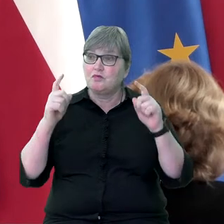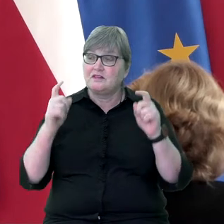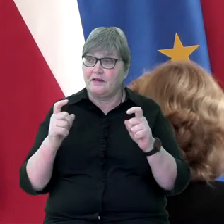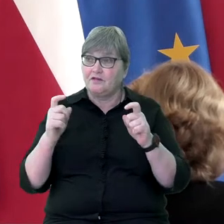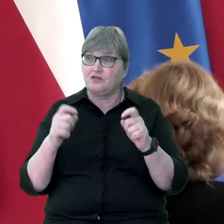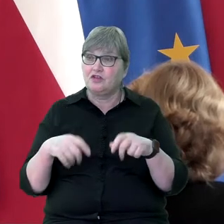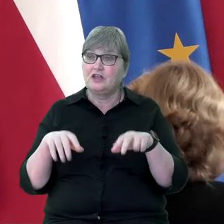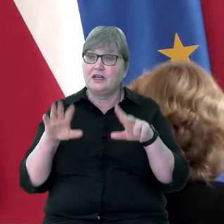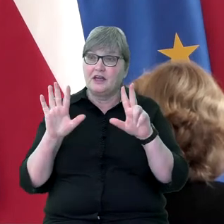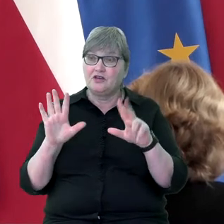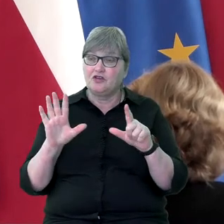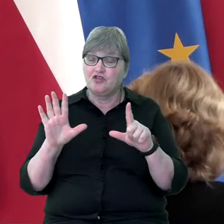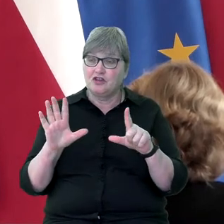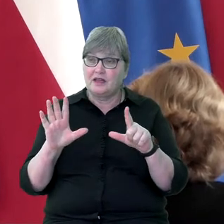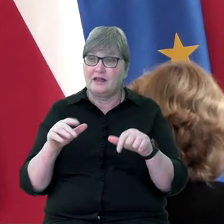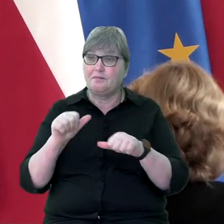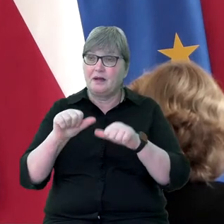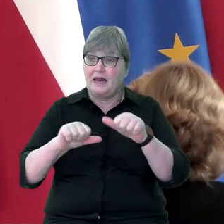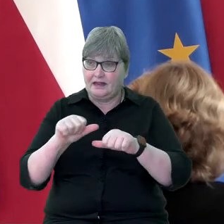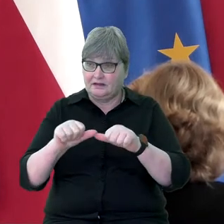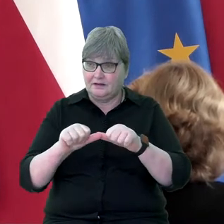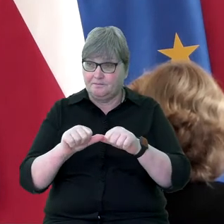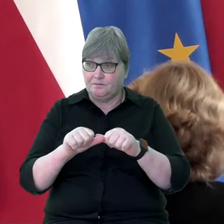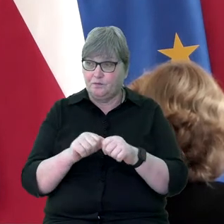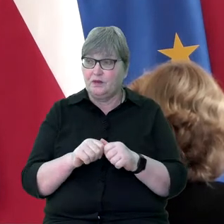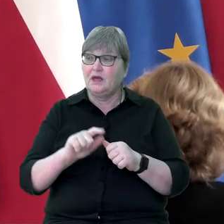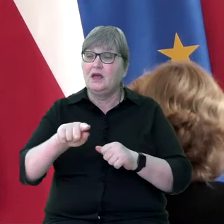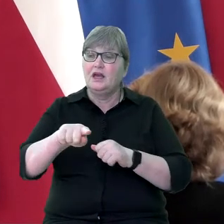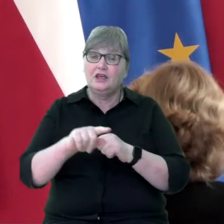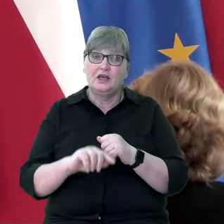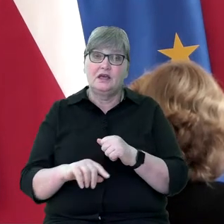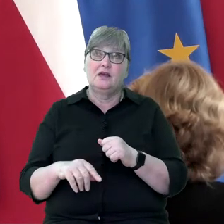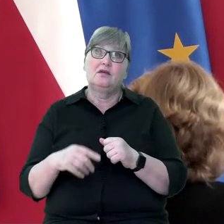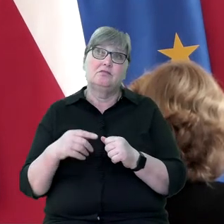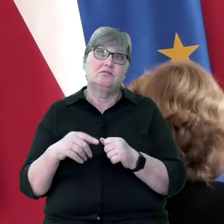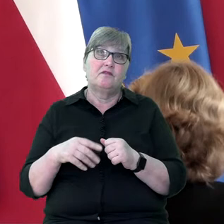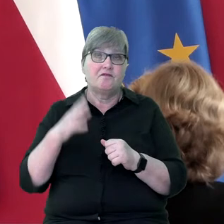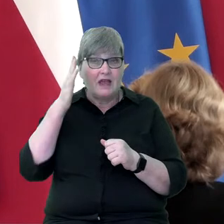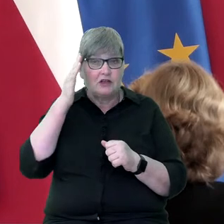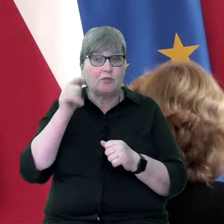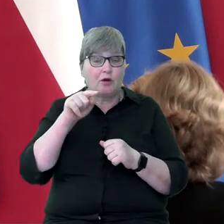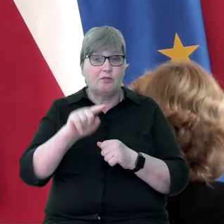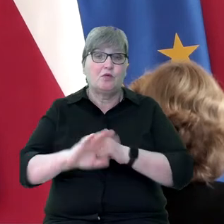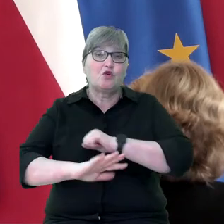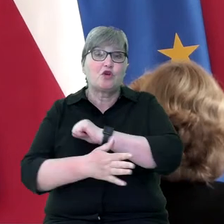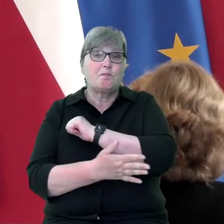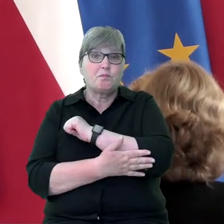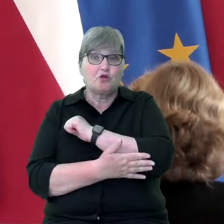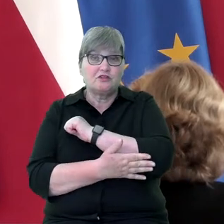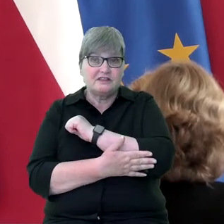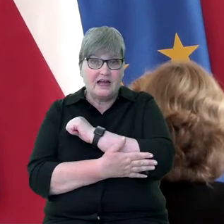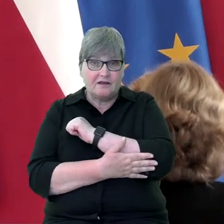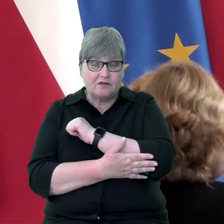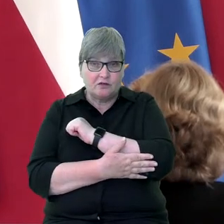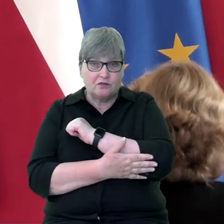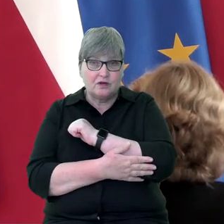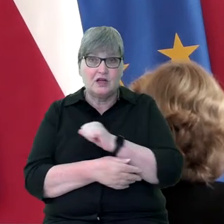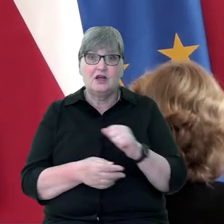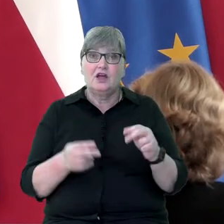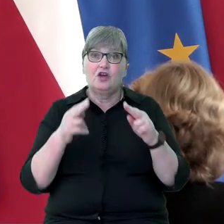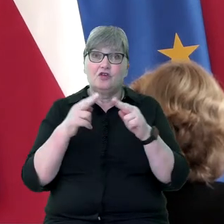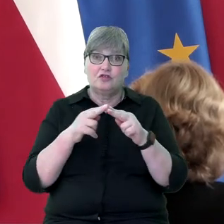jednak postaci rzeczy, że tą podstawą czy podstawową cechą tego stosunku służbowego miała